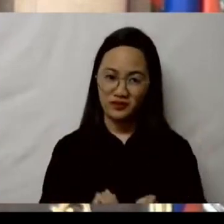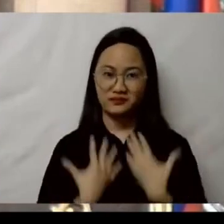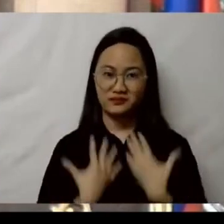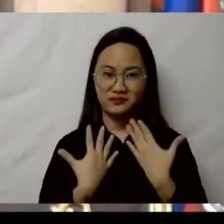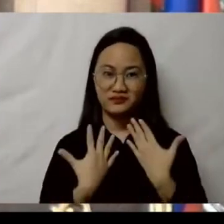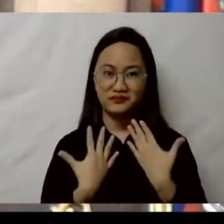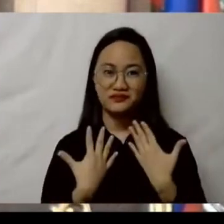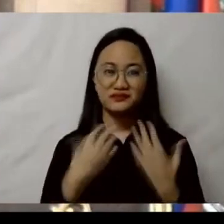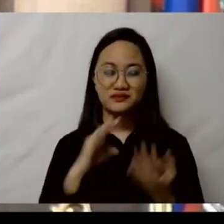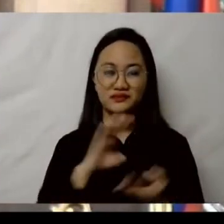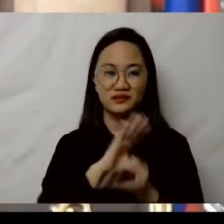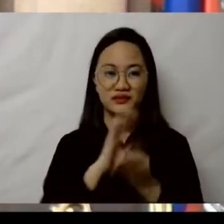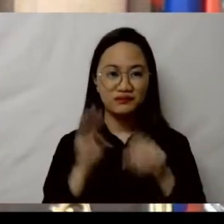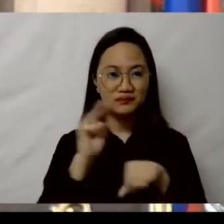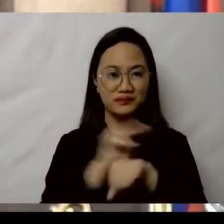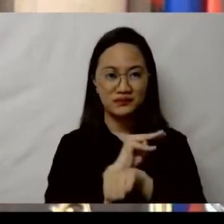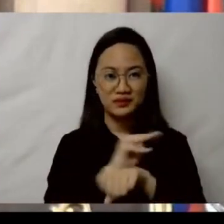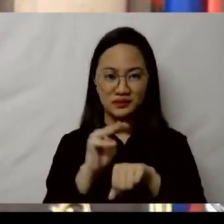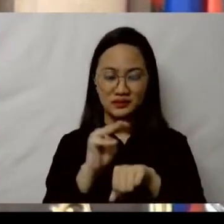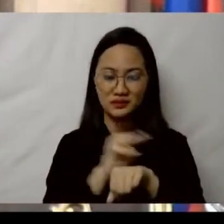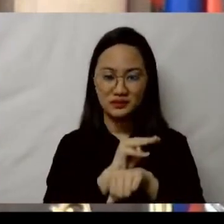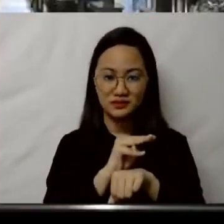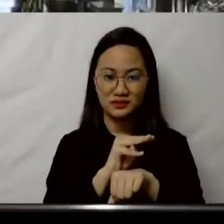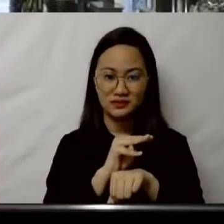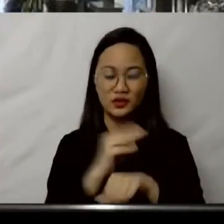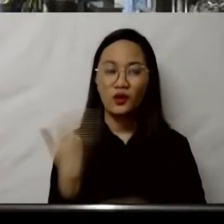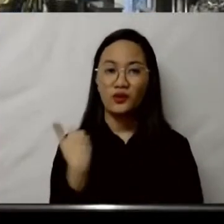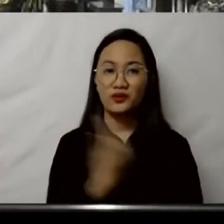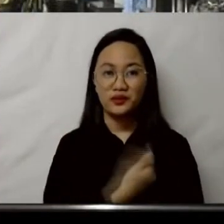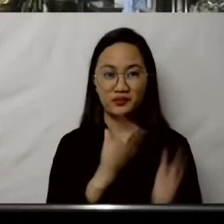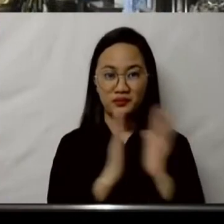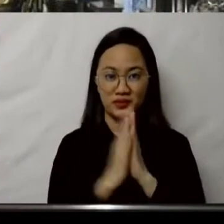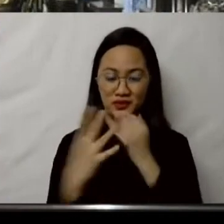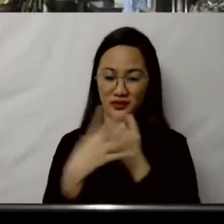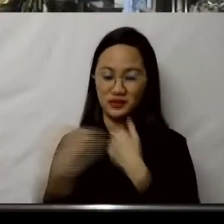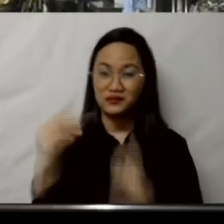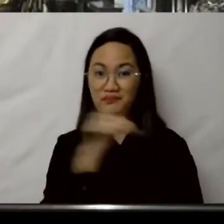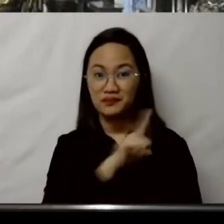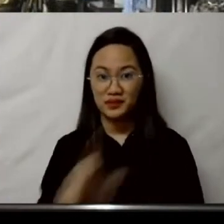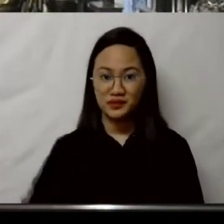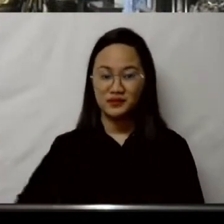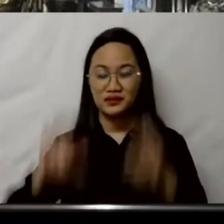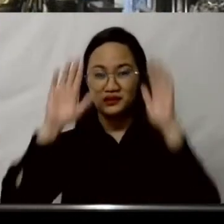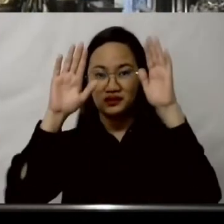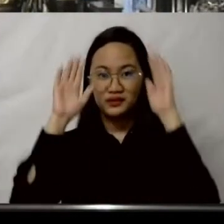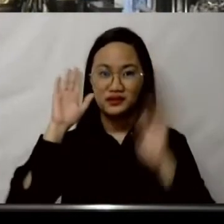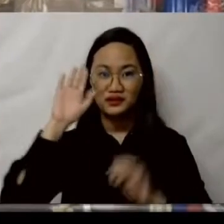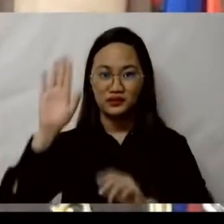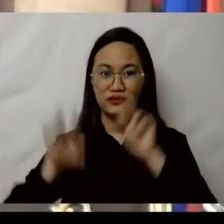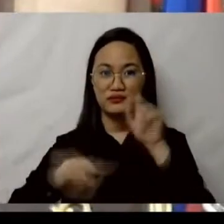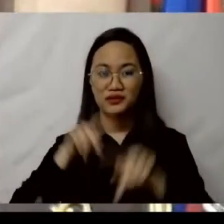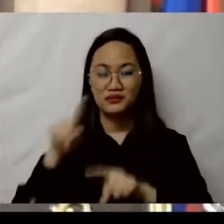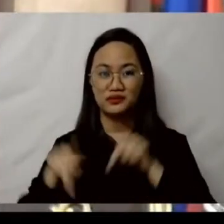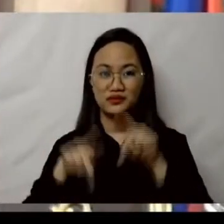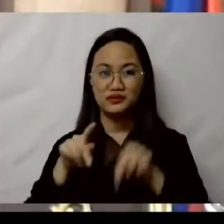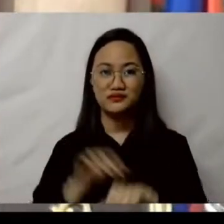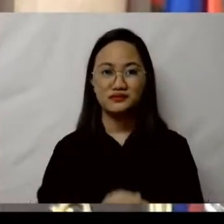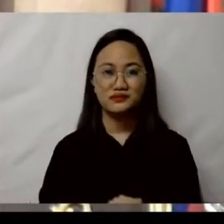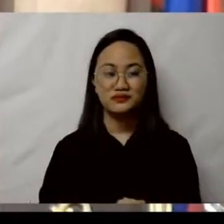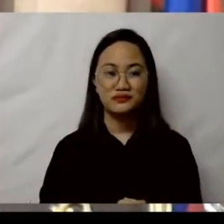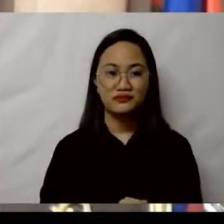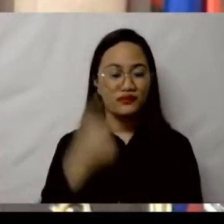kanilang ministeryo. Manalangin tayo. Panginoon, dinggin mo ang iyong bayan. para sa mga